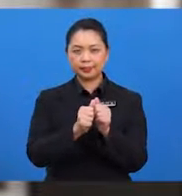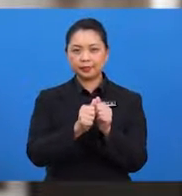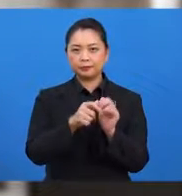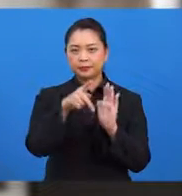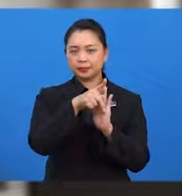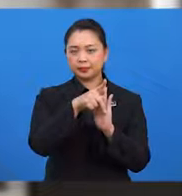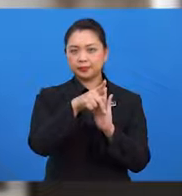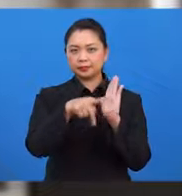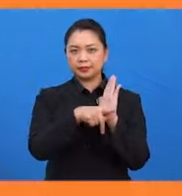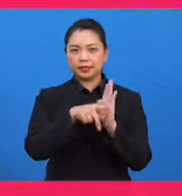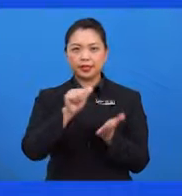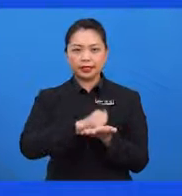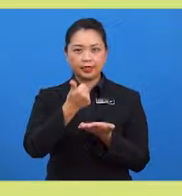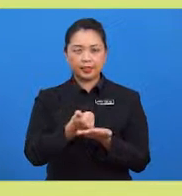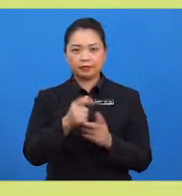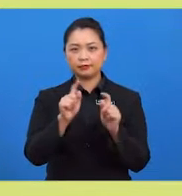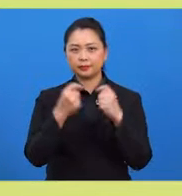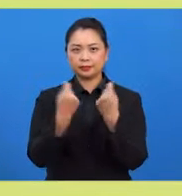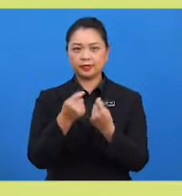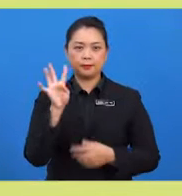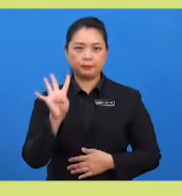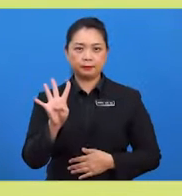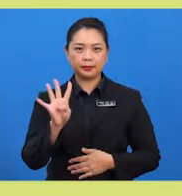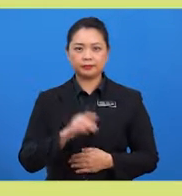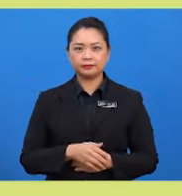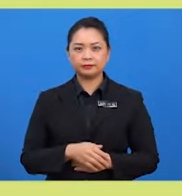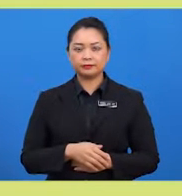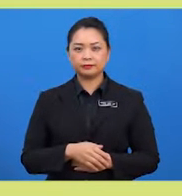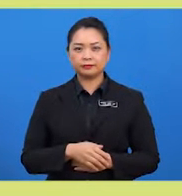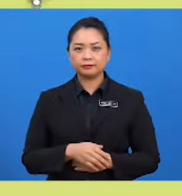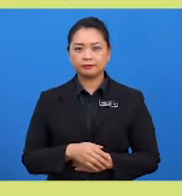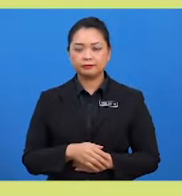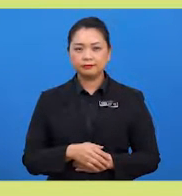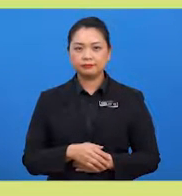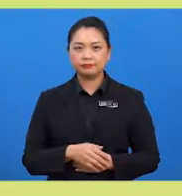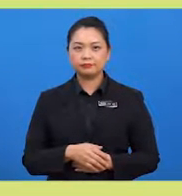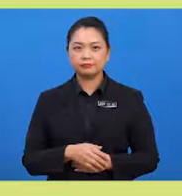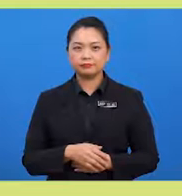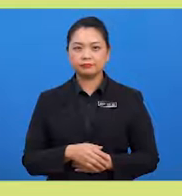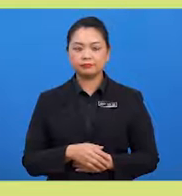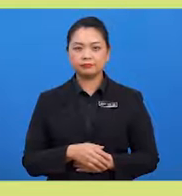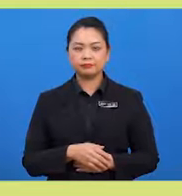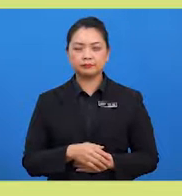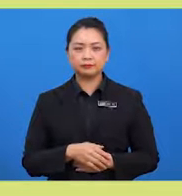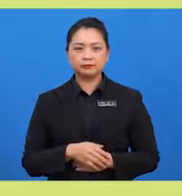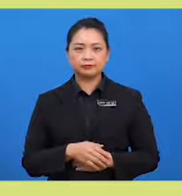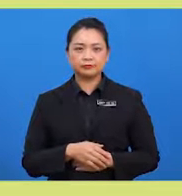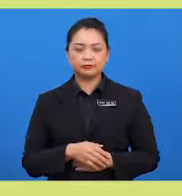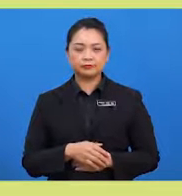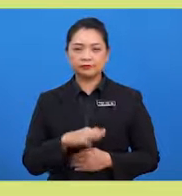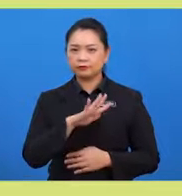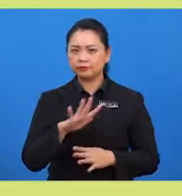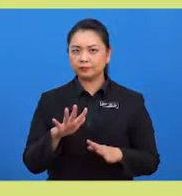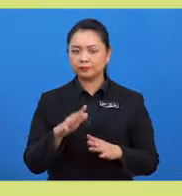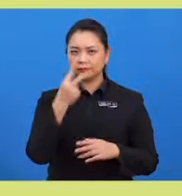perakaunan tingkatan 4, modul penyediaan penyata kewangan milikan tunggal tanpa